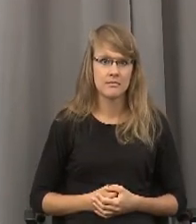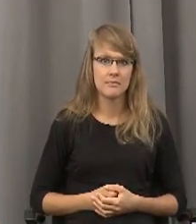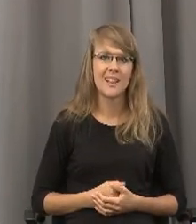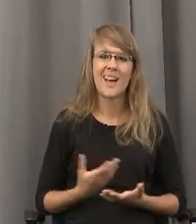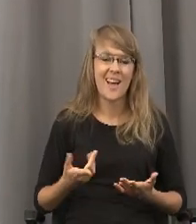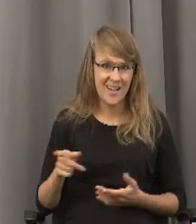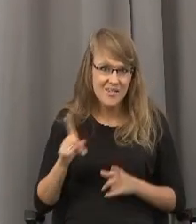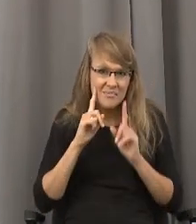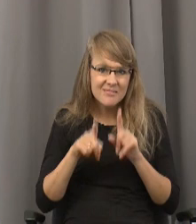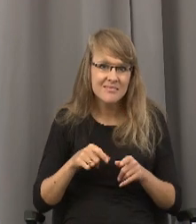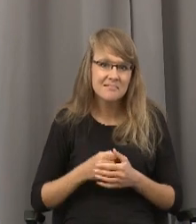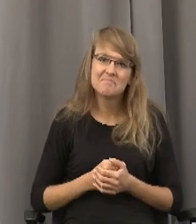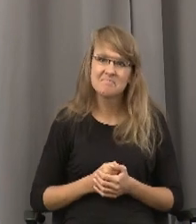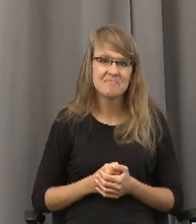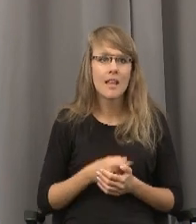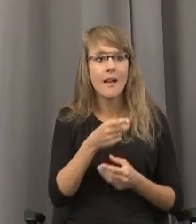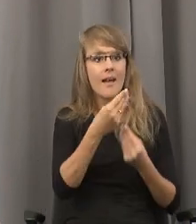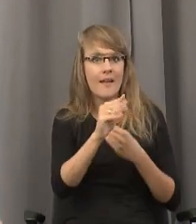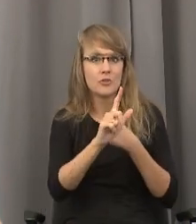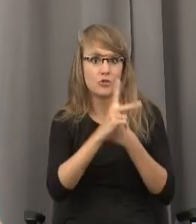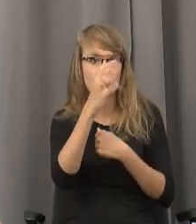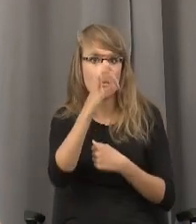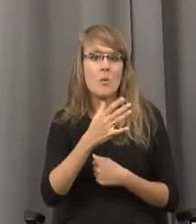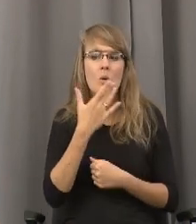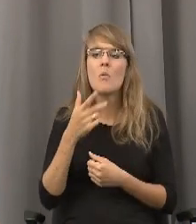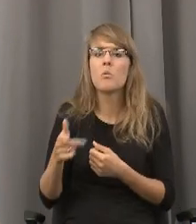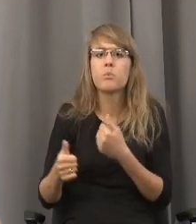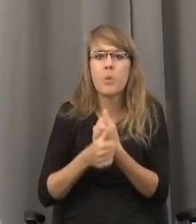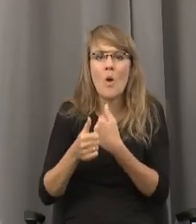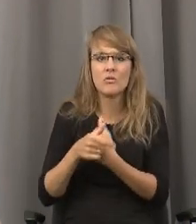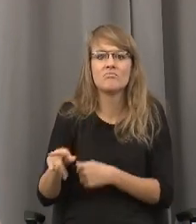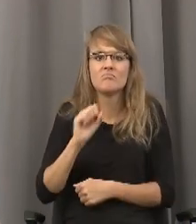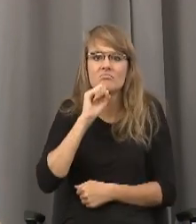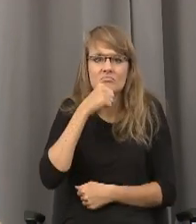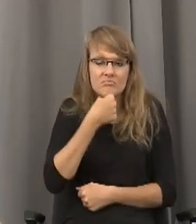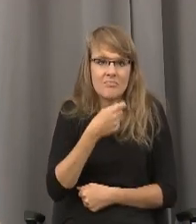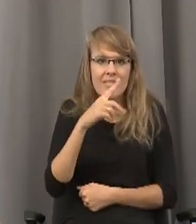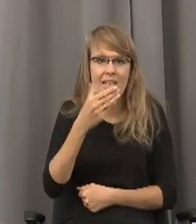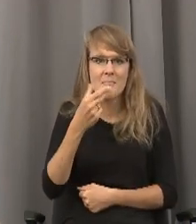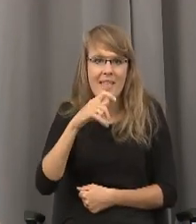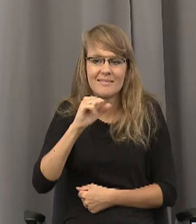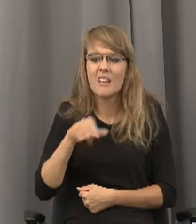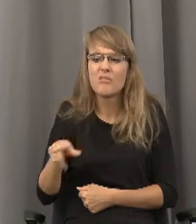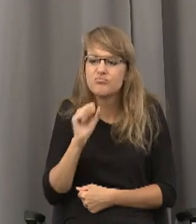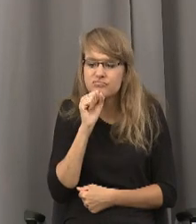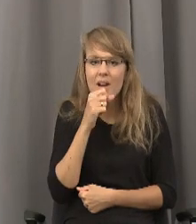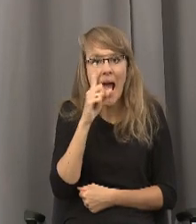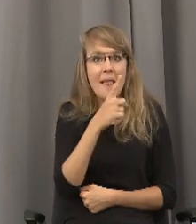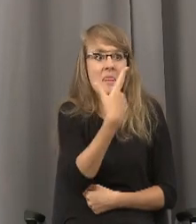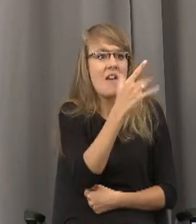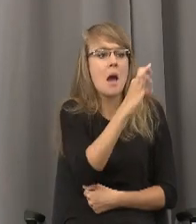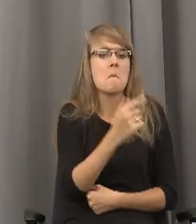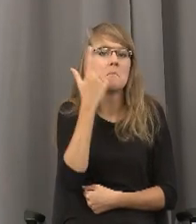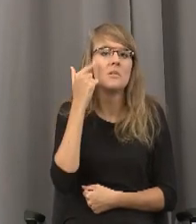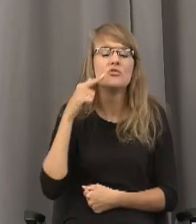prawidłowa odpowiedź to 83%, czyli z demencji, choć 2% uważa, że niedożywienie jest